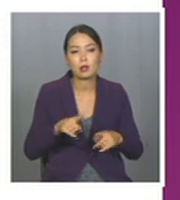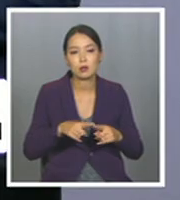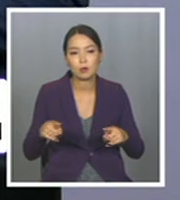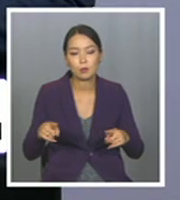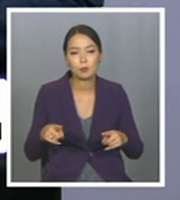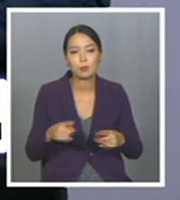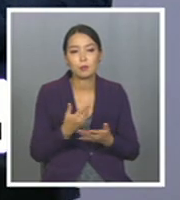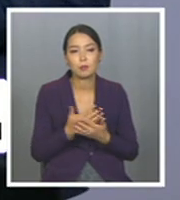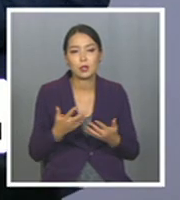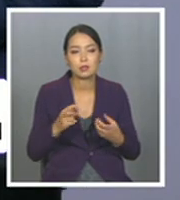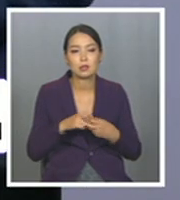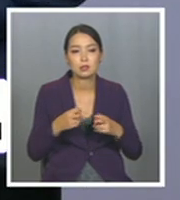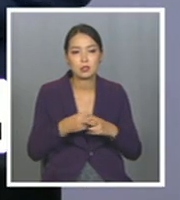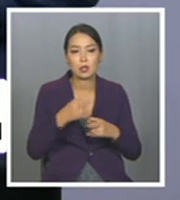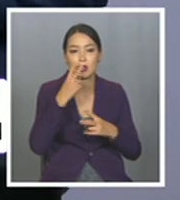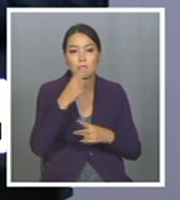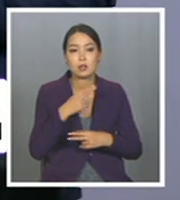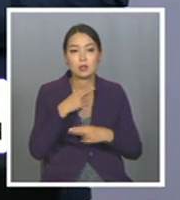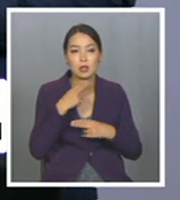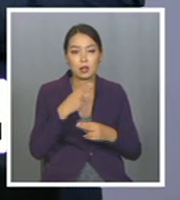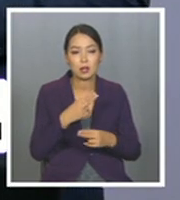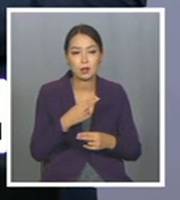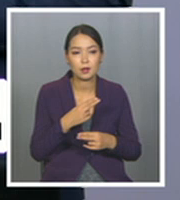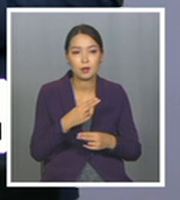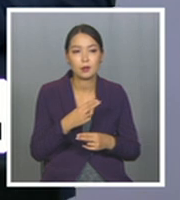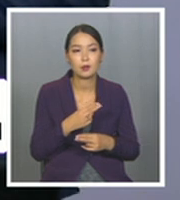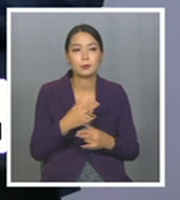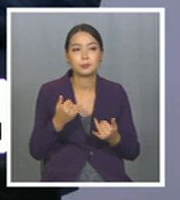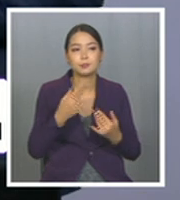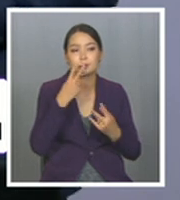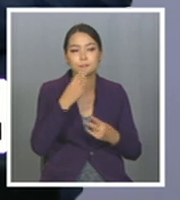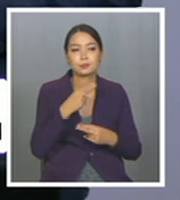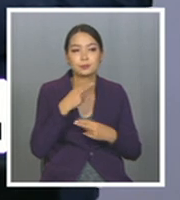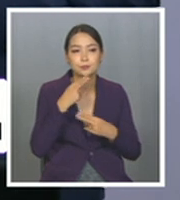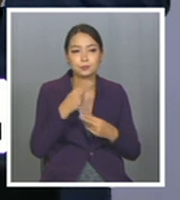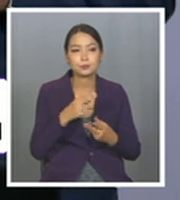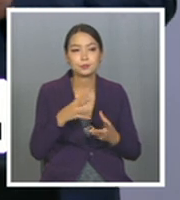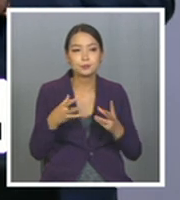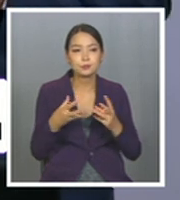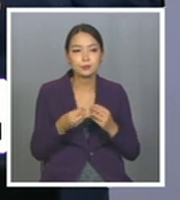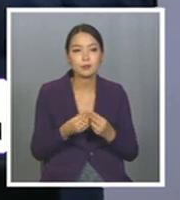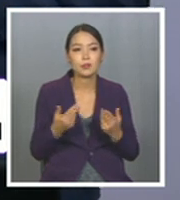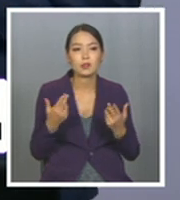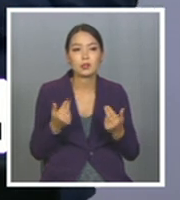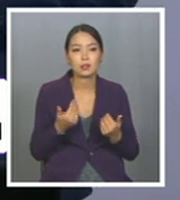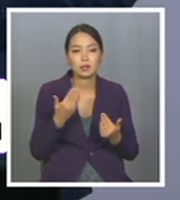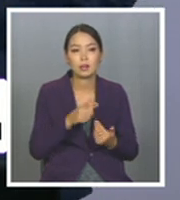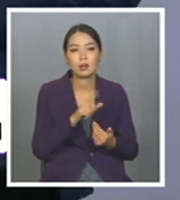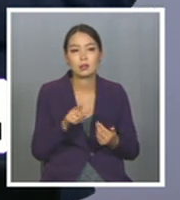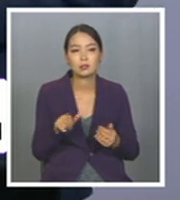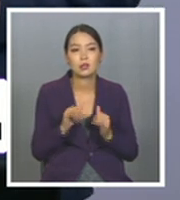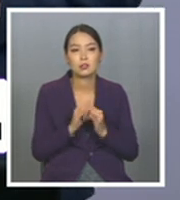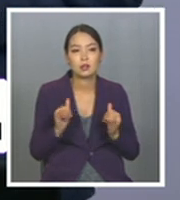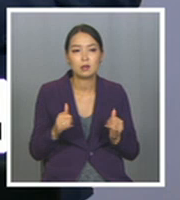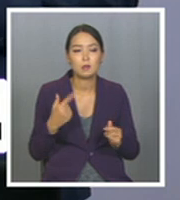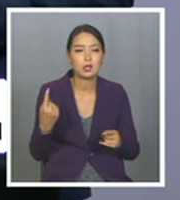мәселелер қарастырылады. Өзіміз қарастырып отырған кезеңдегідей, әрине адамзат дамуының ең алғашқы